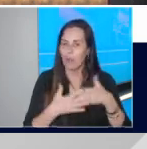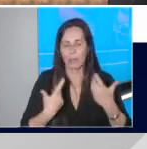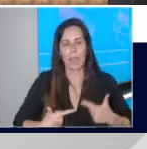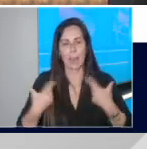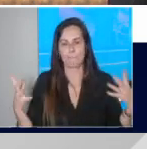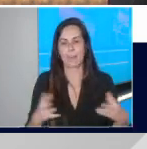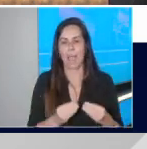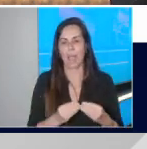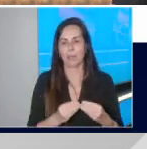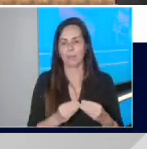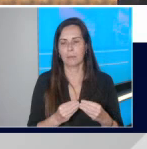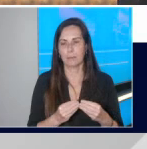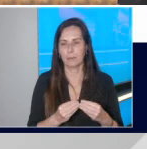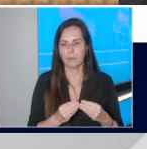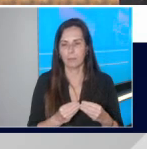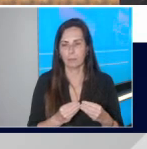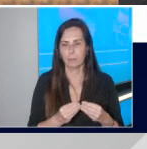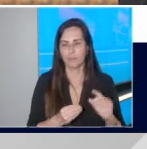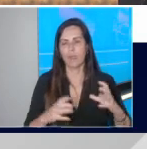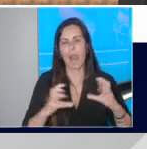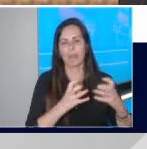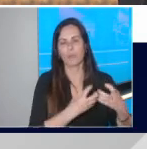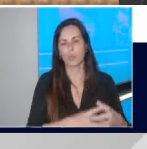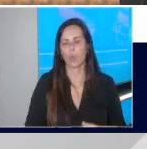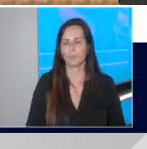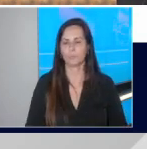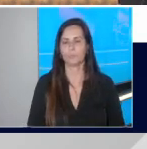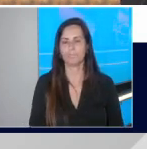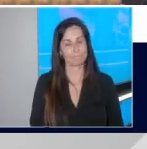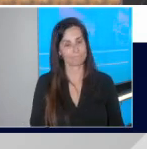החיים ביחד, הקונביביאליות של הקבוצות השונות.